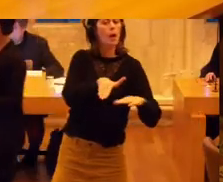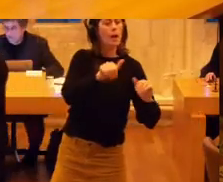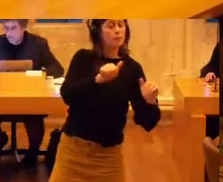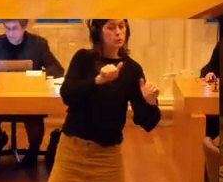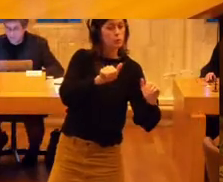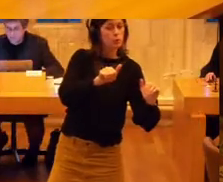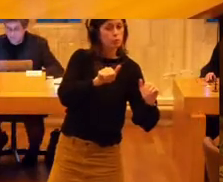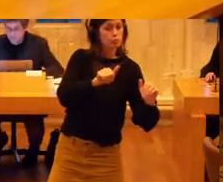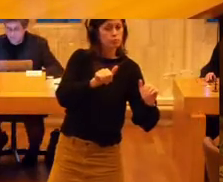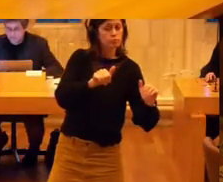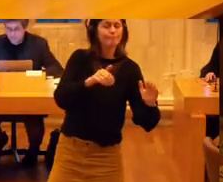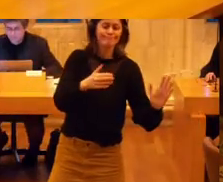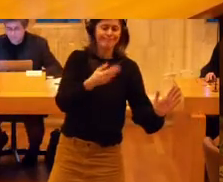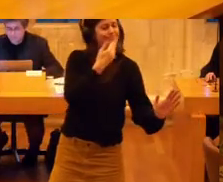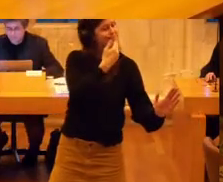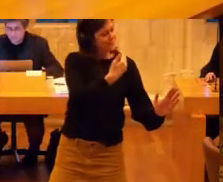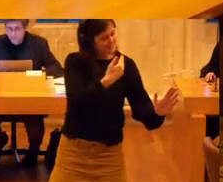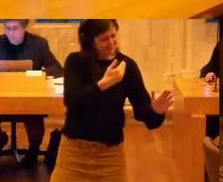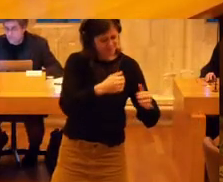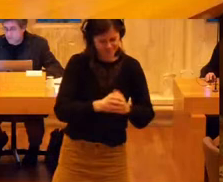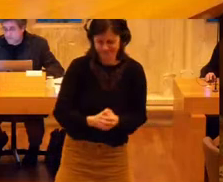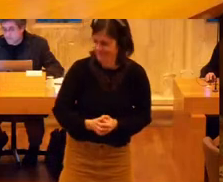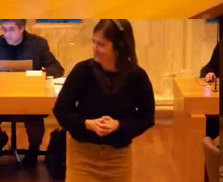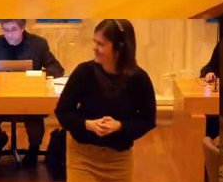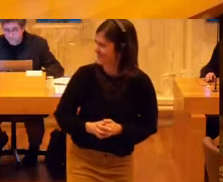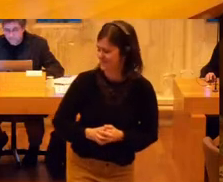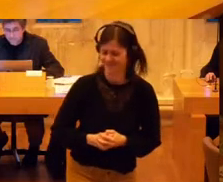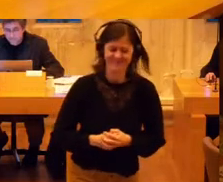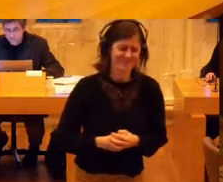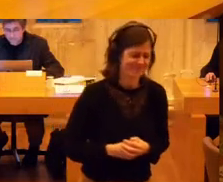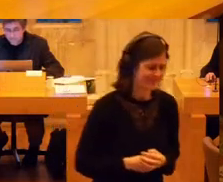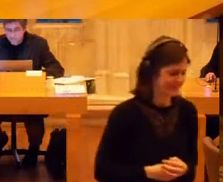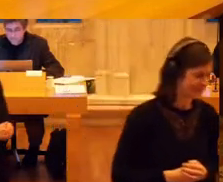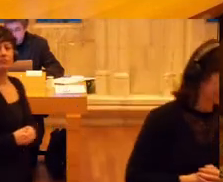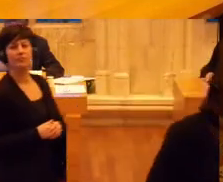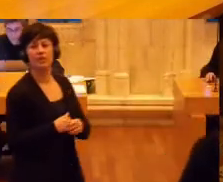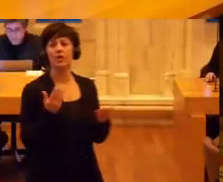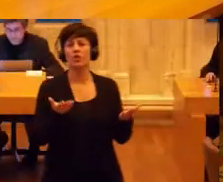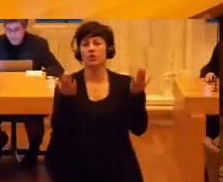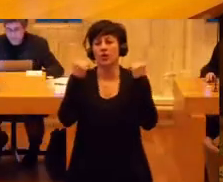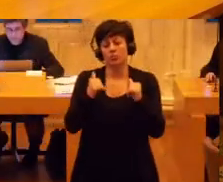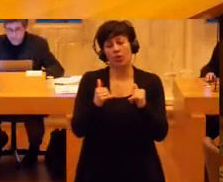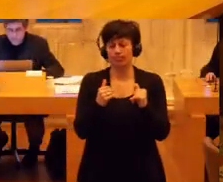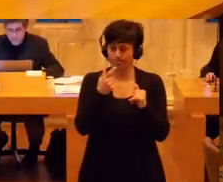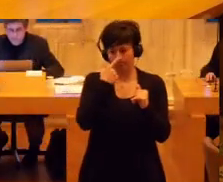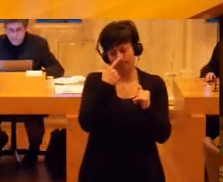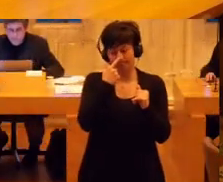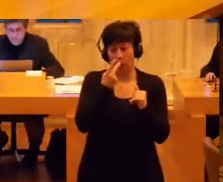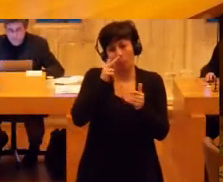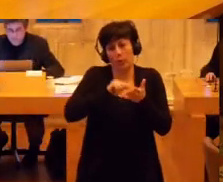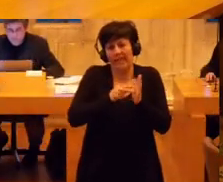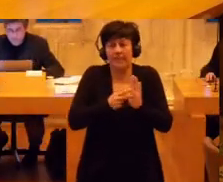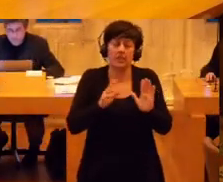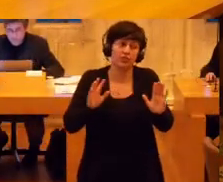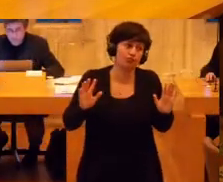abstentions? Très bien, merci. Après, le point suivant, là, qui est plus technique, j'allais dire.